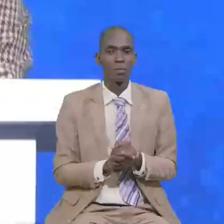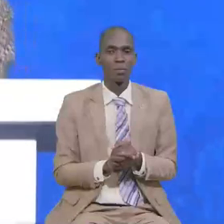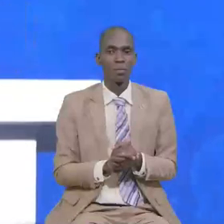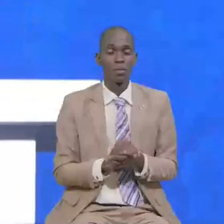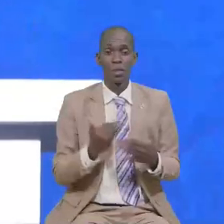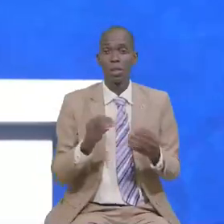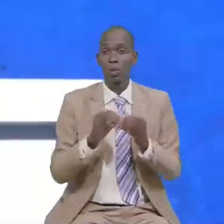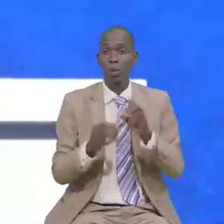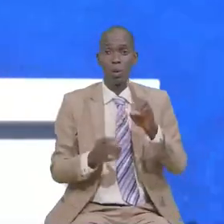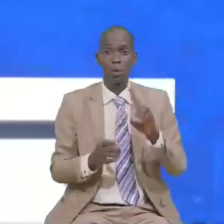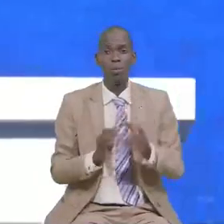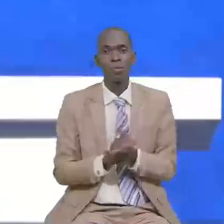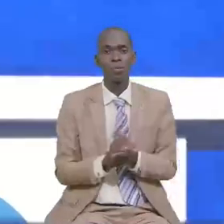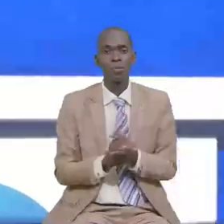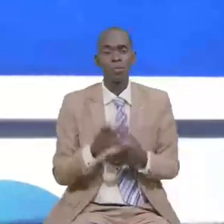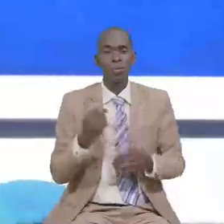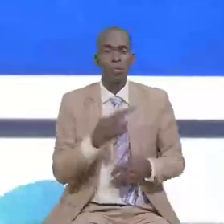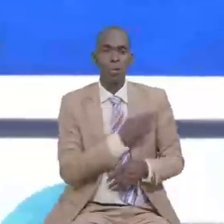Numéro 1.